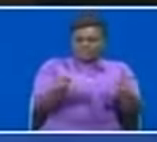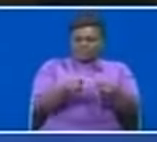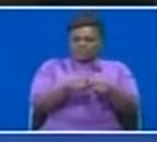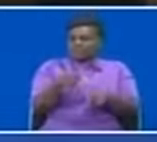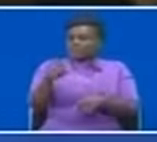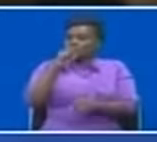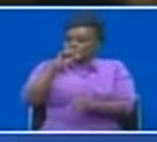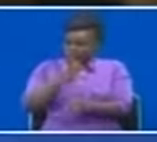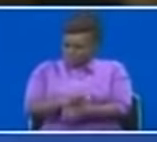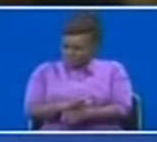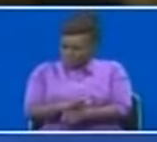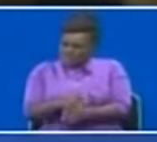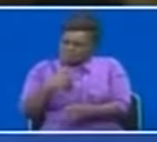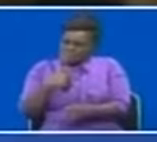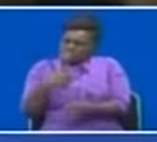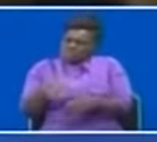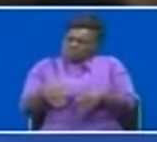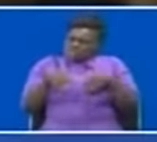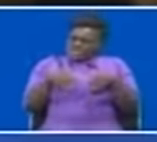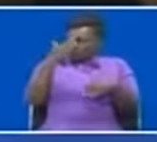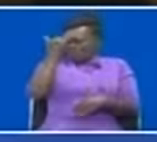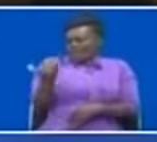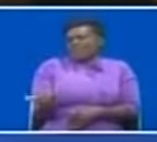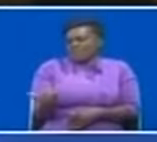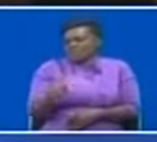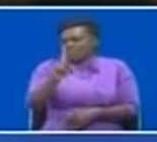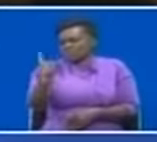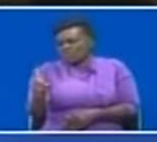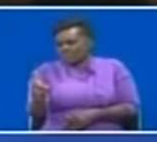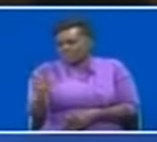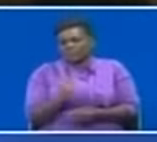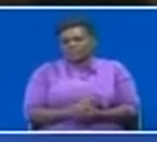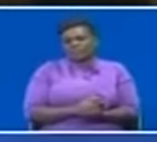watavunja, kuna haja ingine ya kuendelea kungoja?